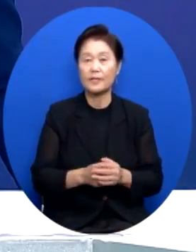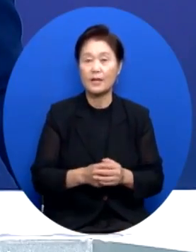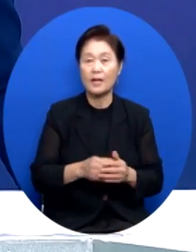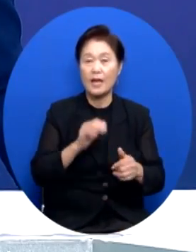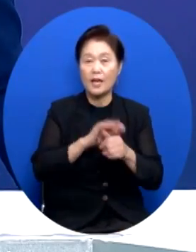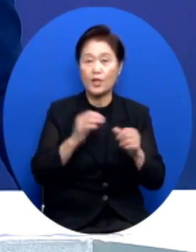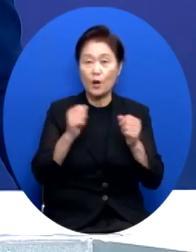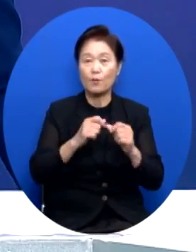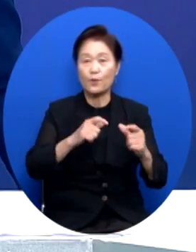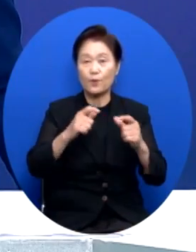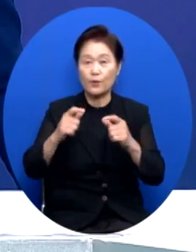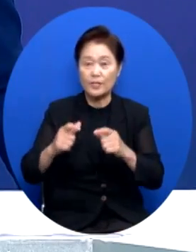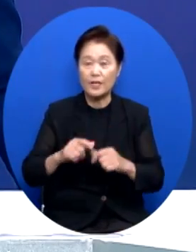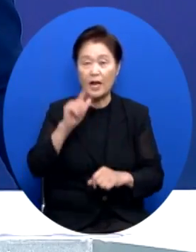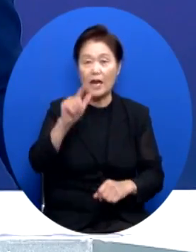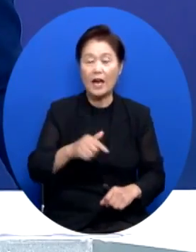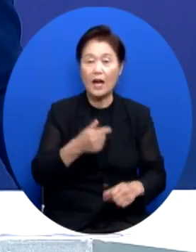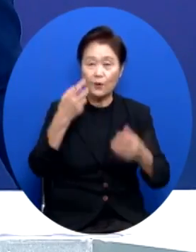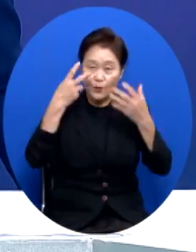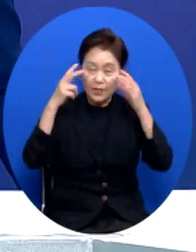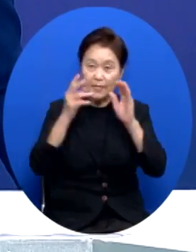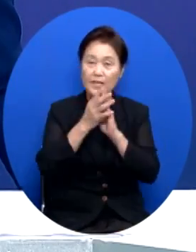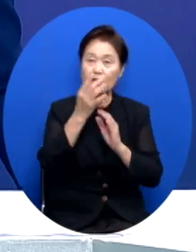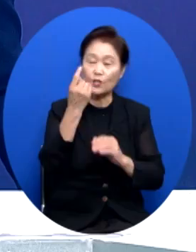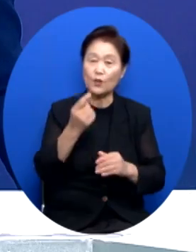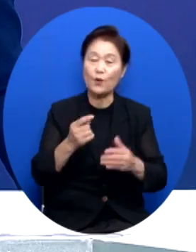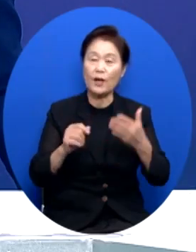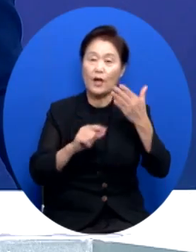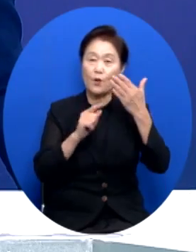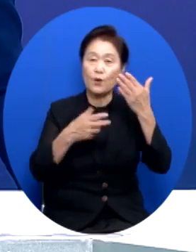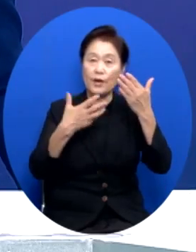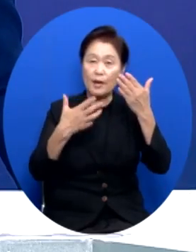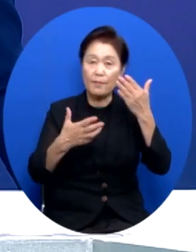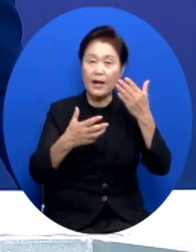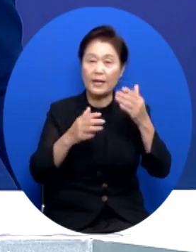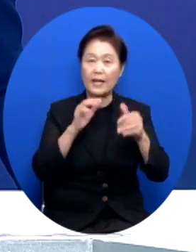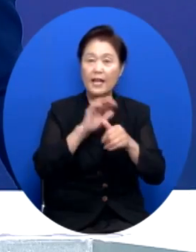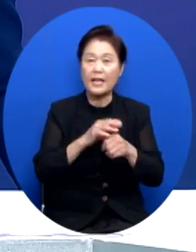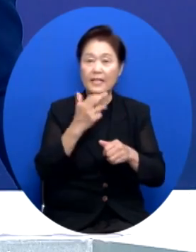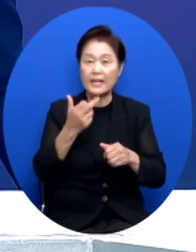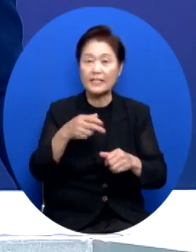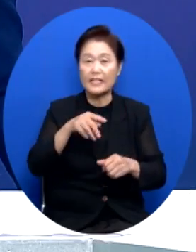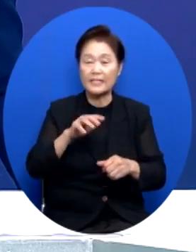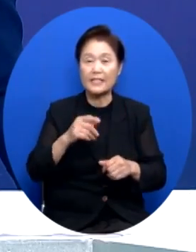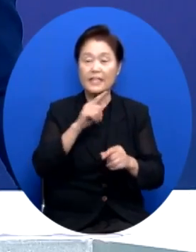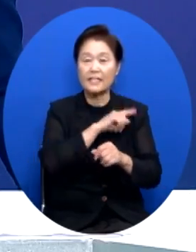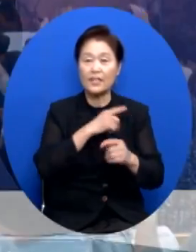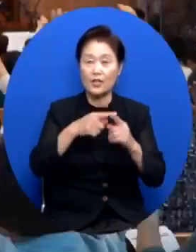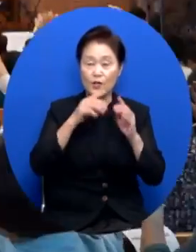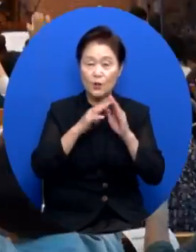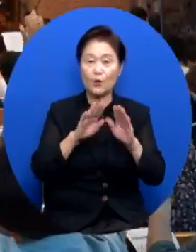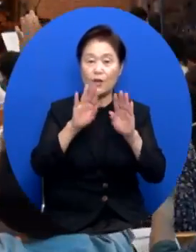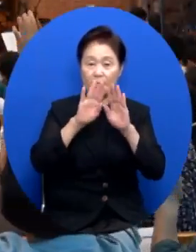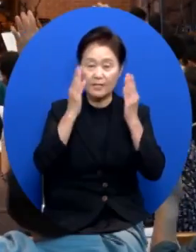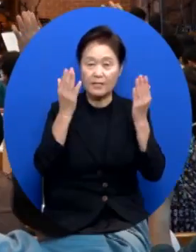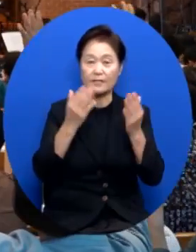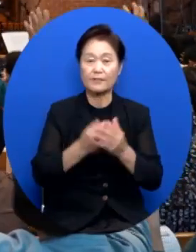경북지역 2024 원데이 다니엘 기도회가 8일 경산 진량제일교회에서 개최됐습니다.